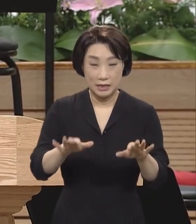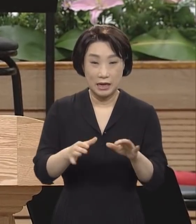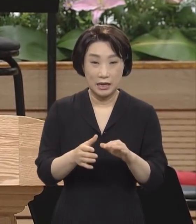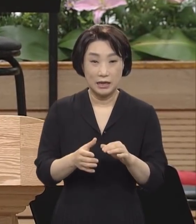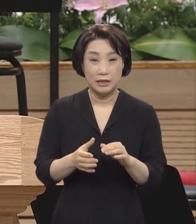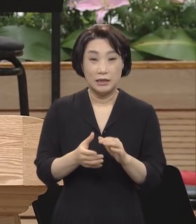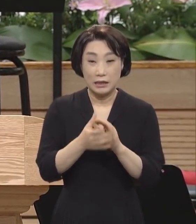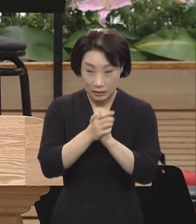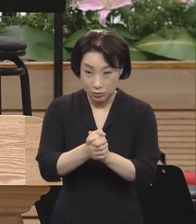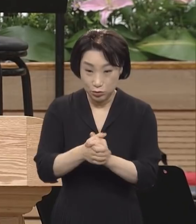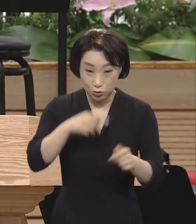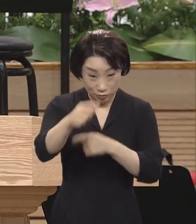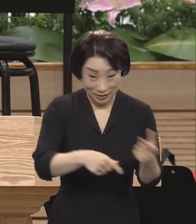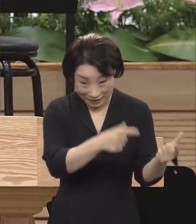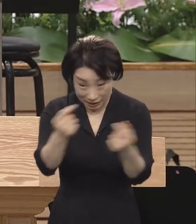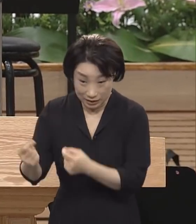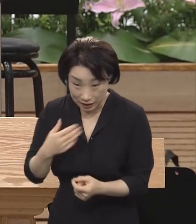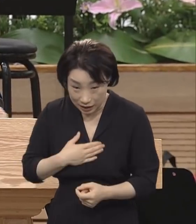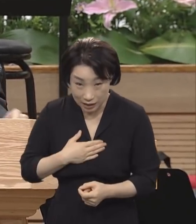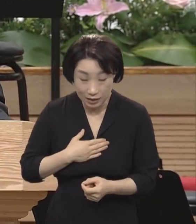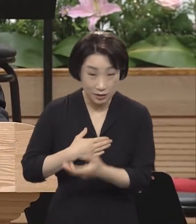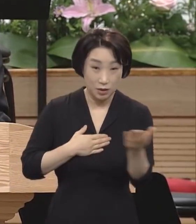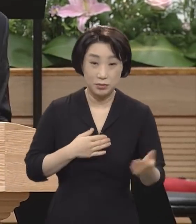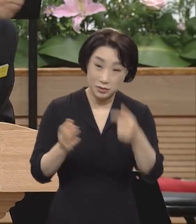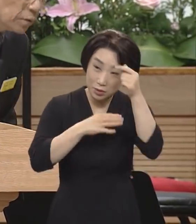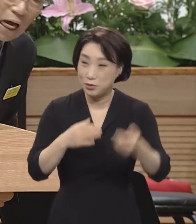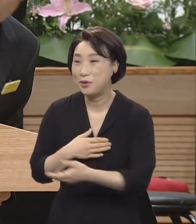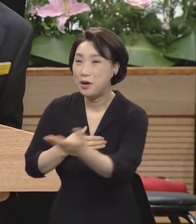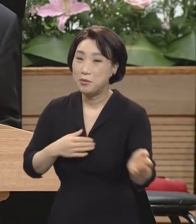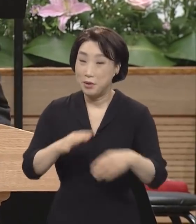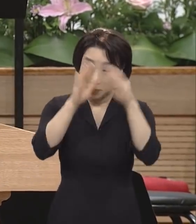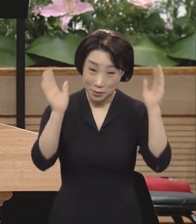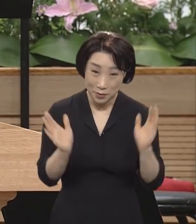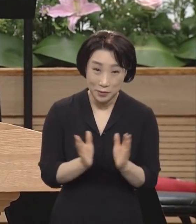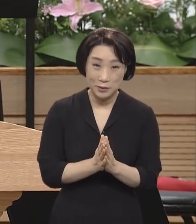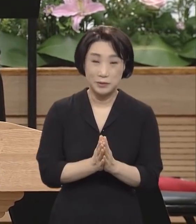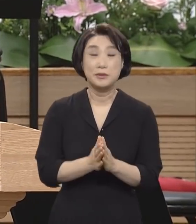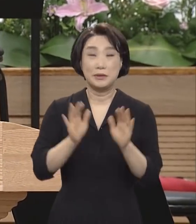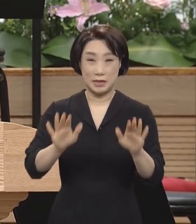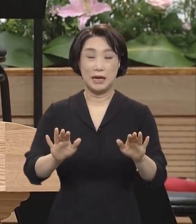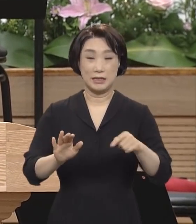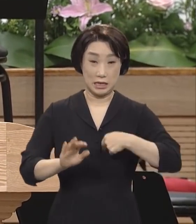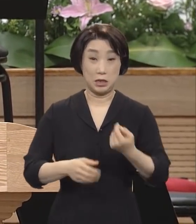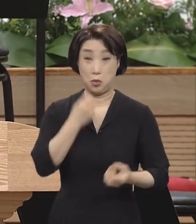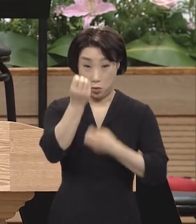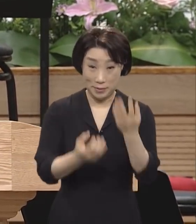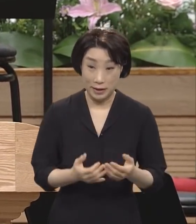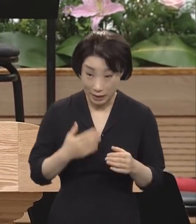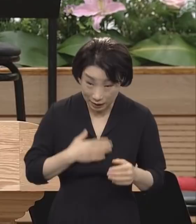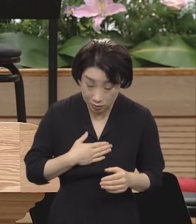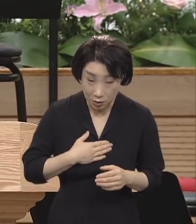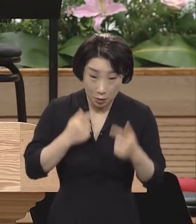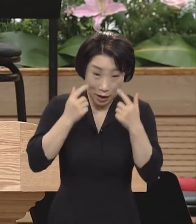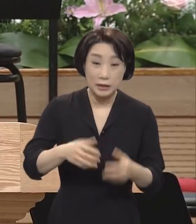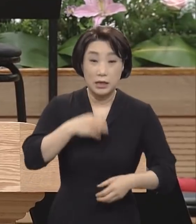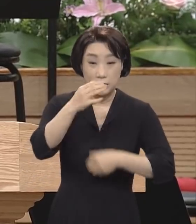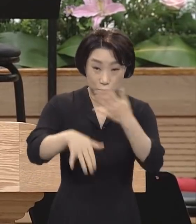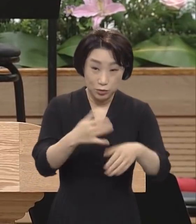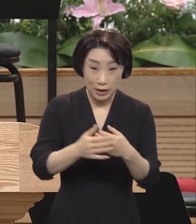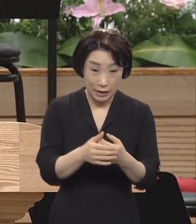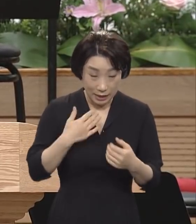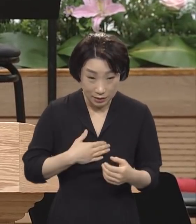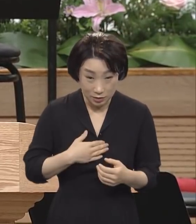진실하게 따라서 우리 교인들도 전부 다 자기가 고백인 것처럼 큰 소리로 따라서야